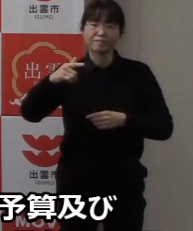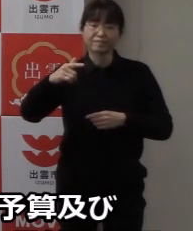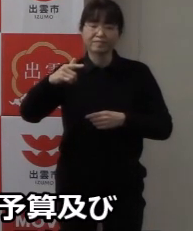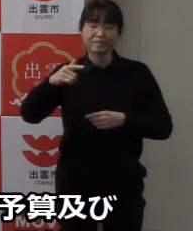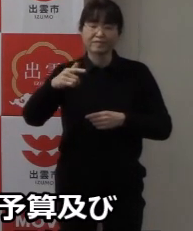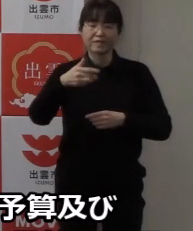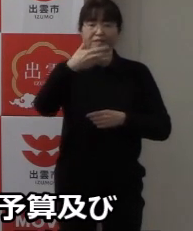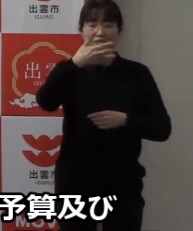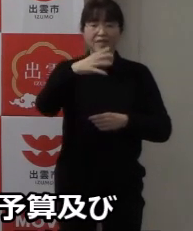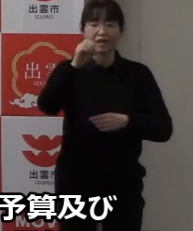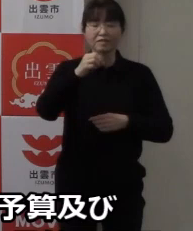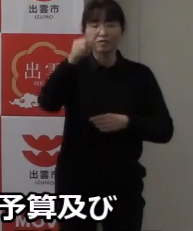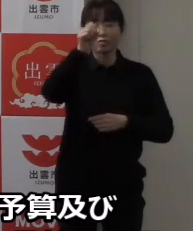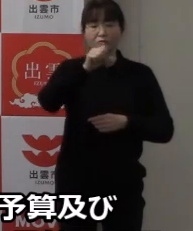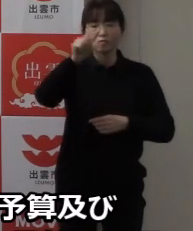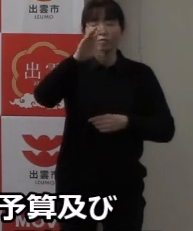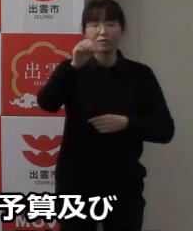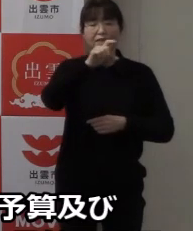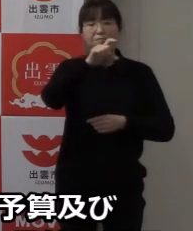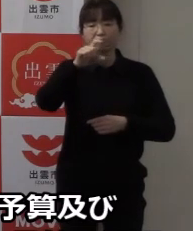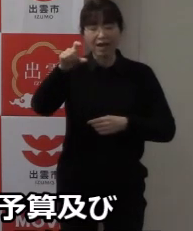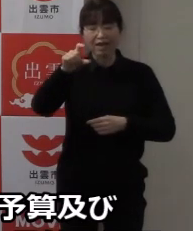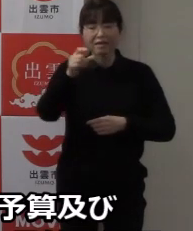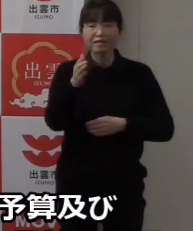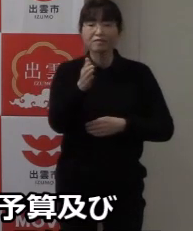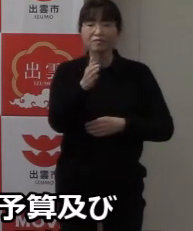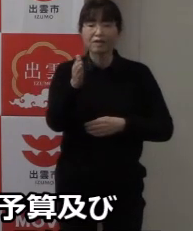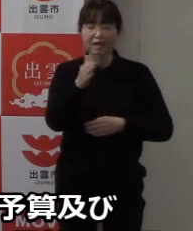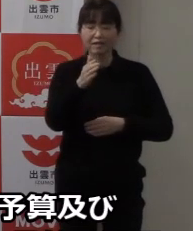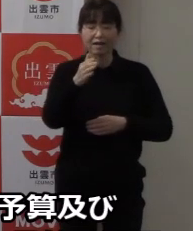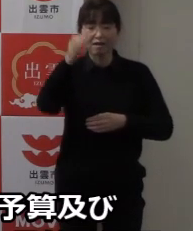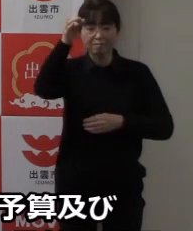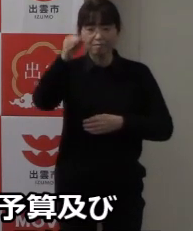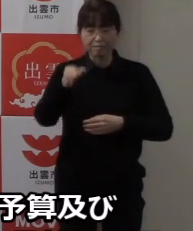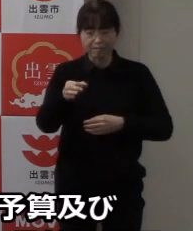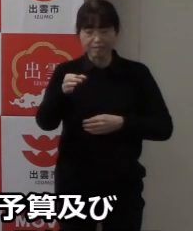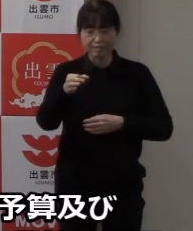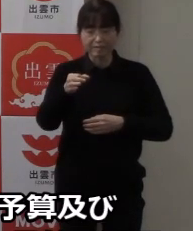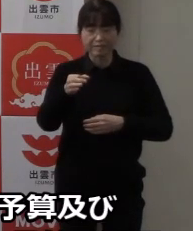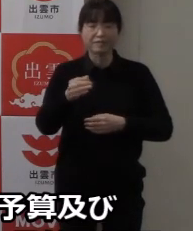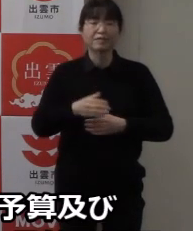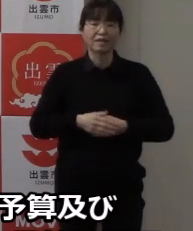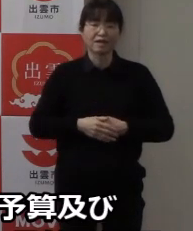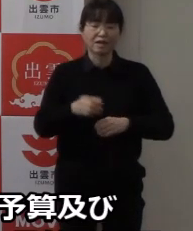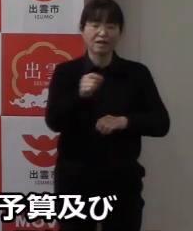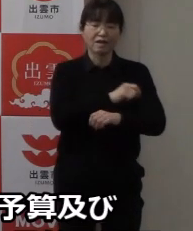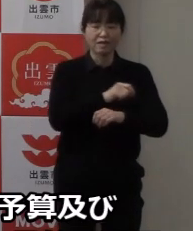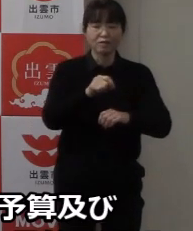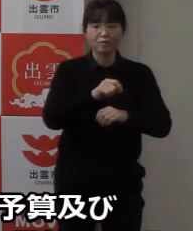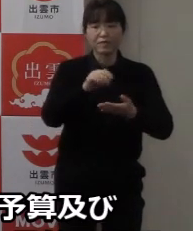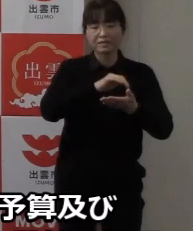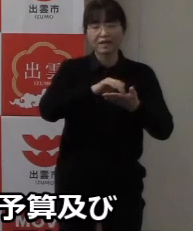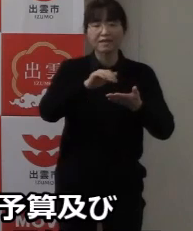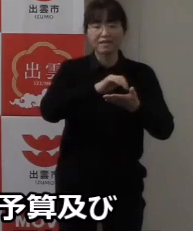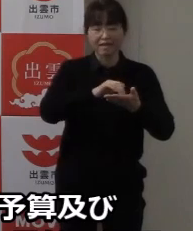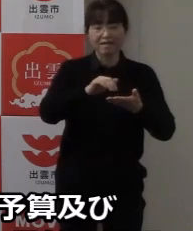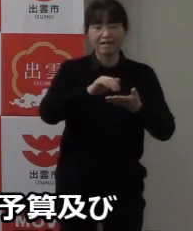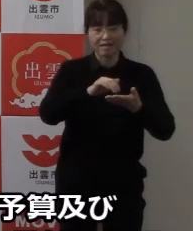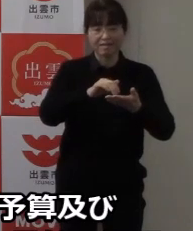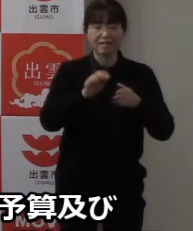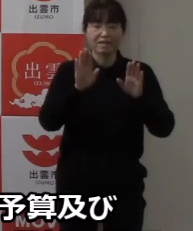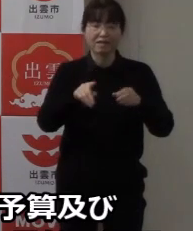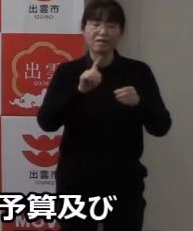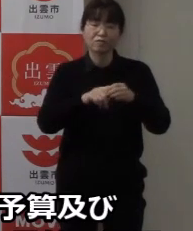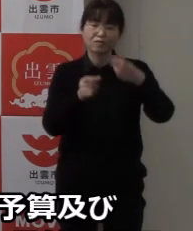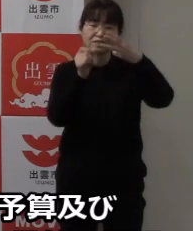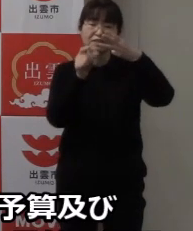約8億5000万弱減額をしたところであります。あと特別会計に今年の3